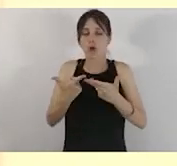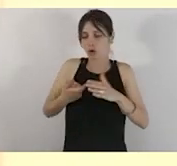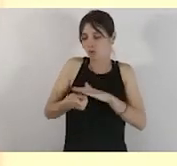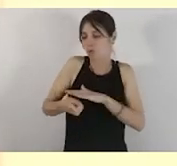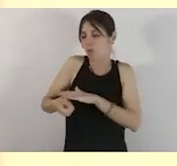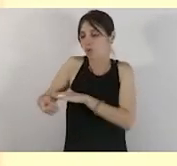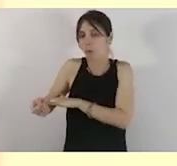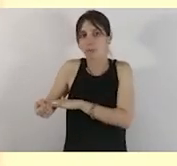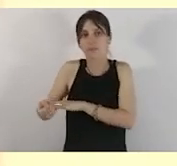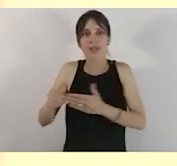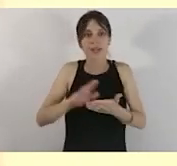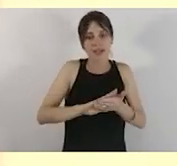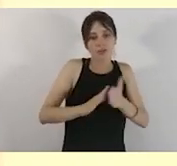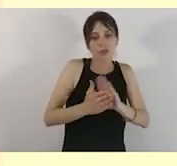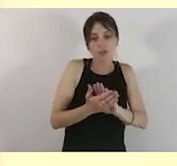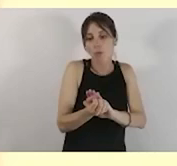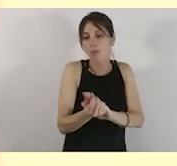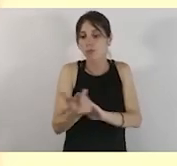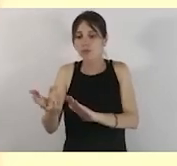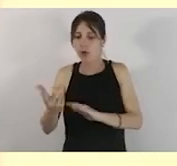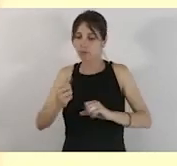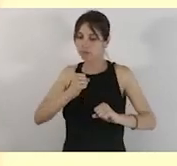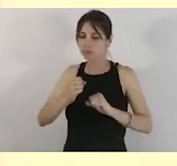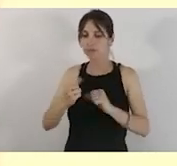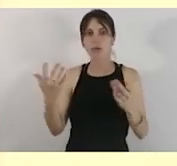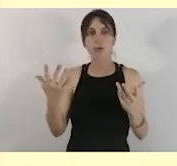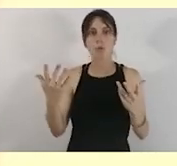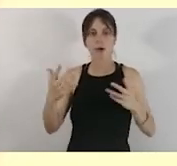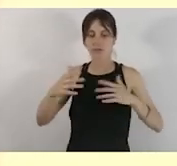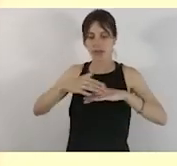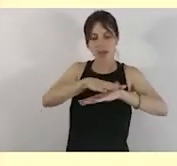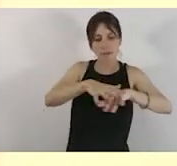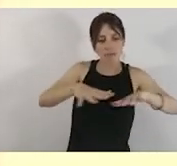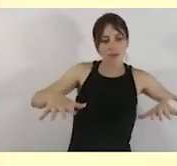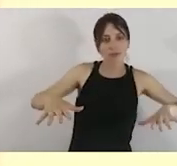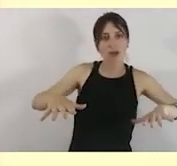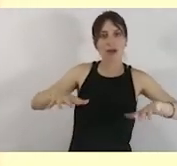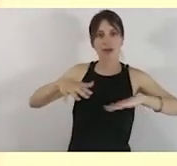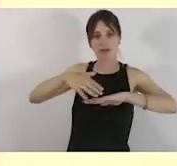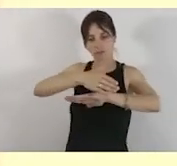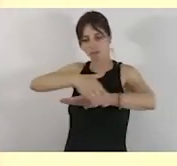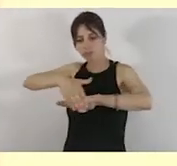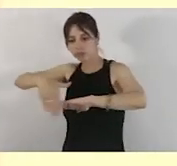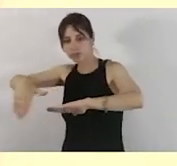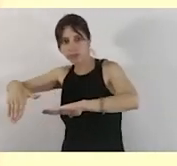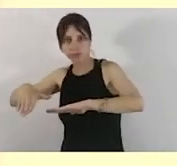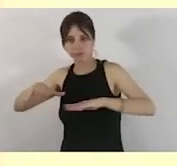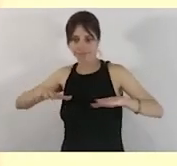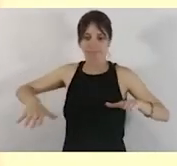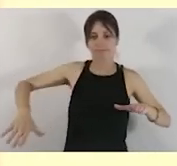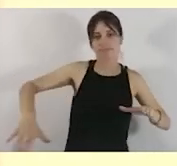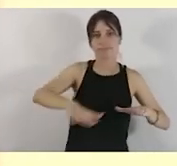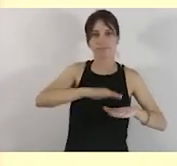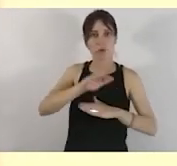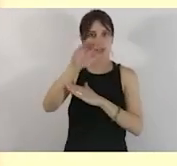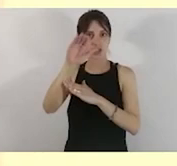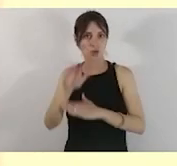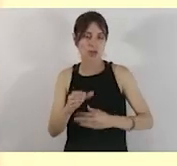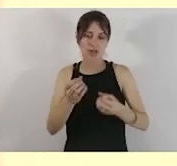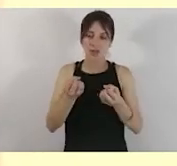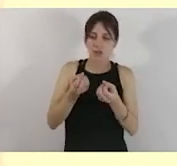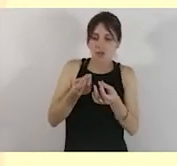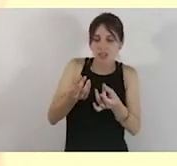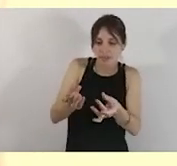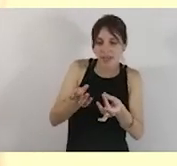d'associations qui œuvrent pour la protection des espaces marins et insulaires, Nous y sommes, la sensibilisation, l'information